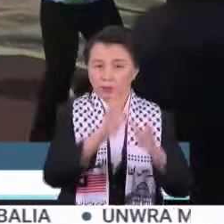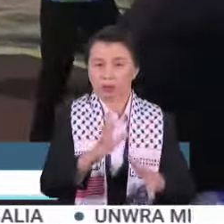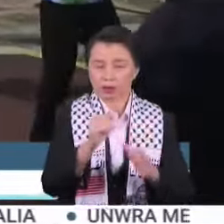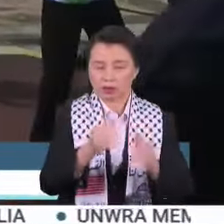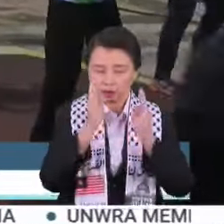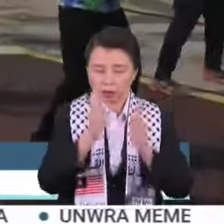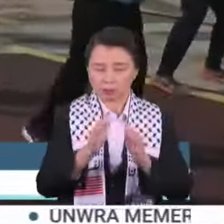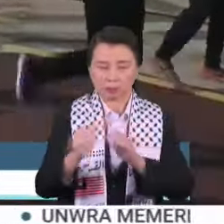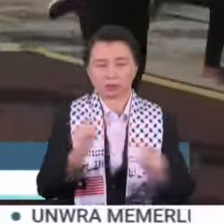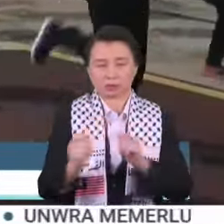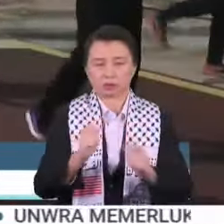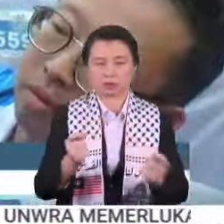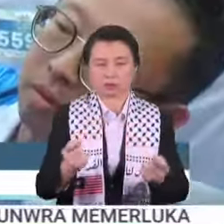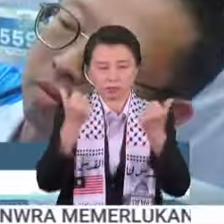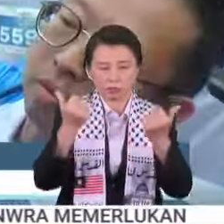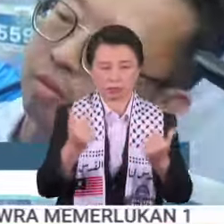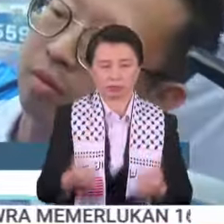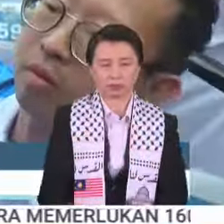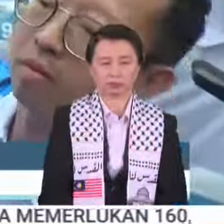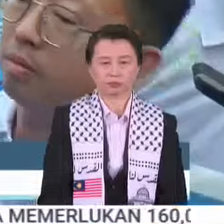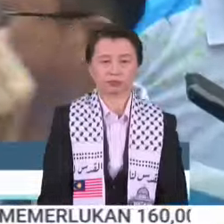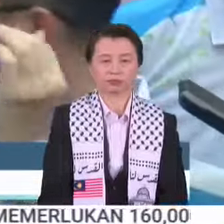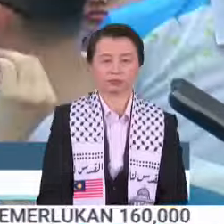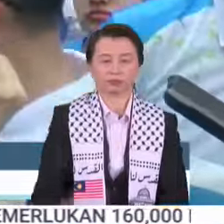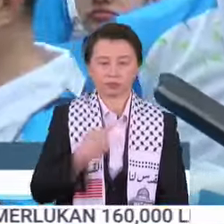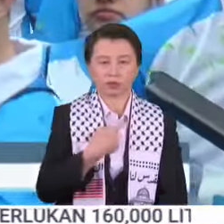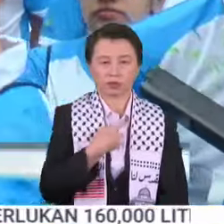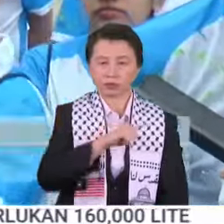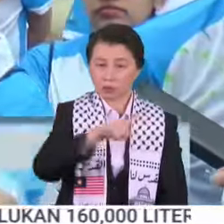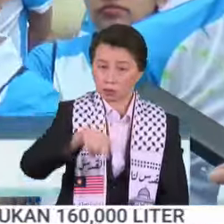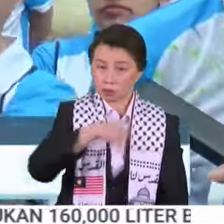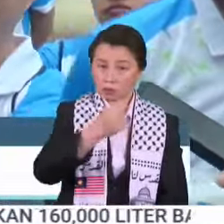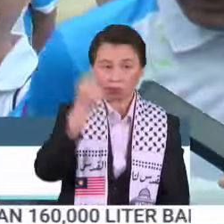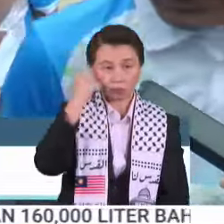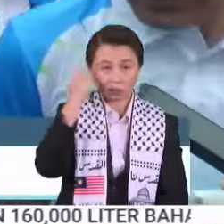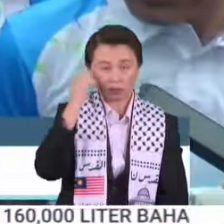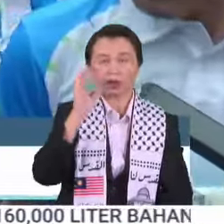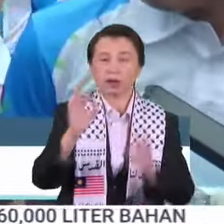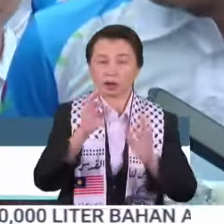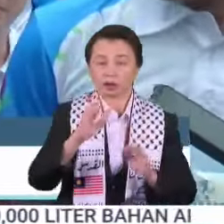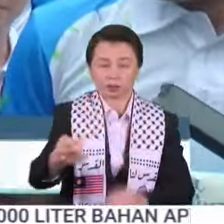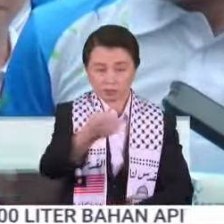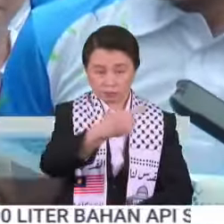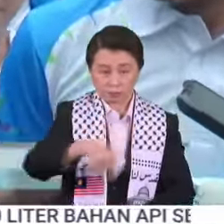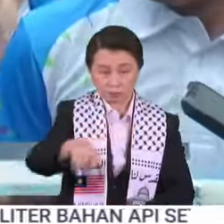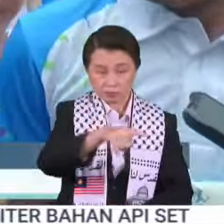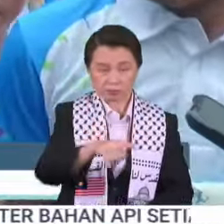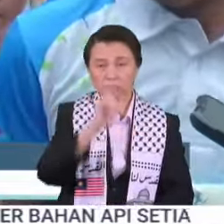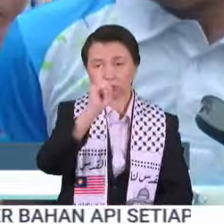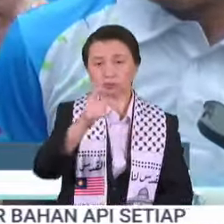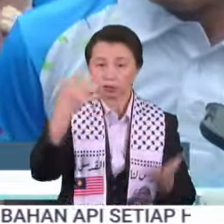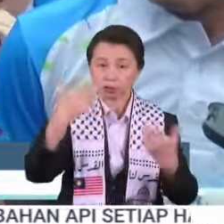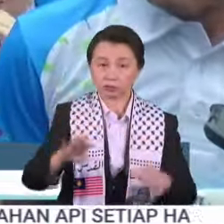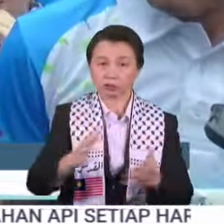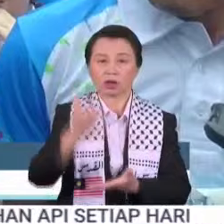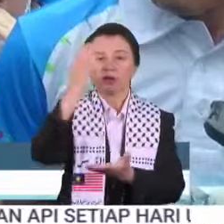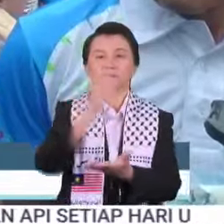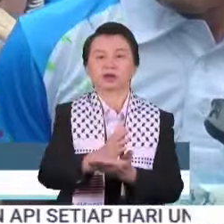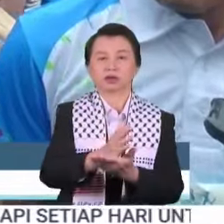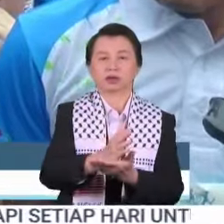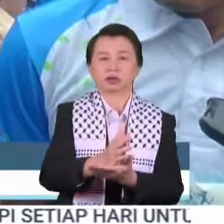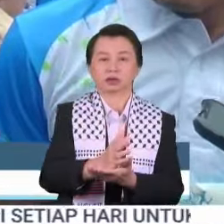diambil tindakan segera. Untuk setakat ini, kita semua tahu kalau mereka sememangnya telah pun